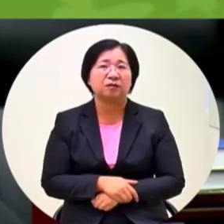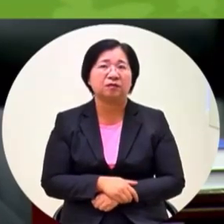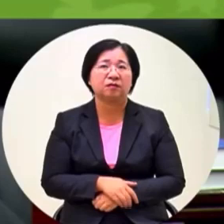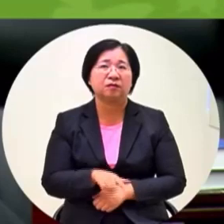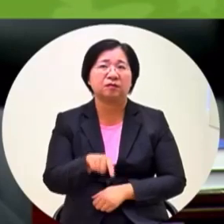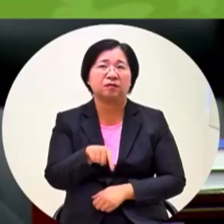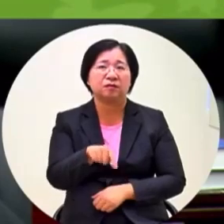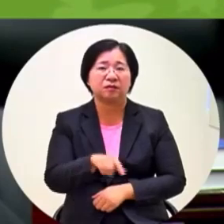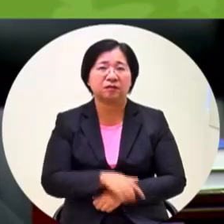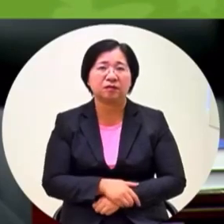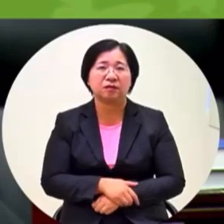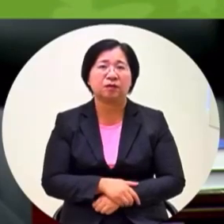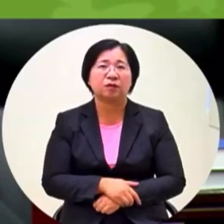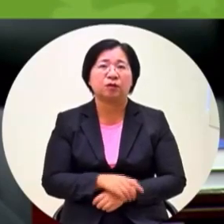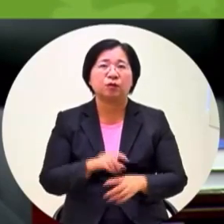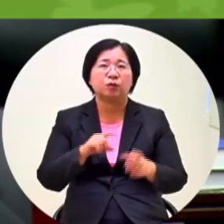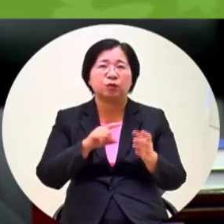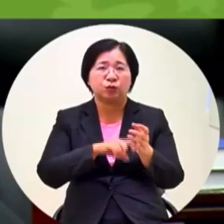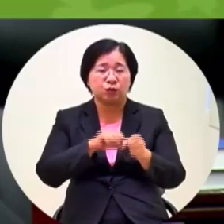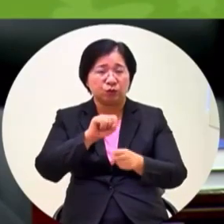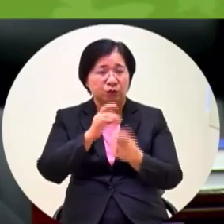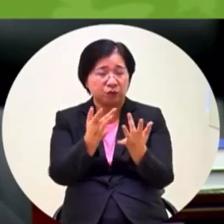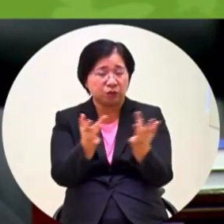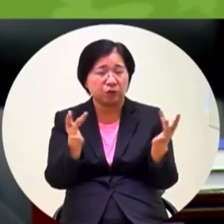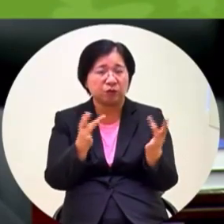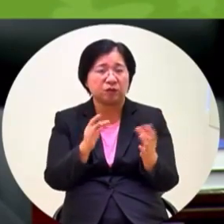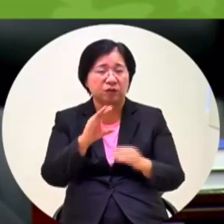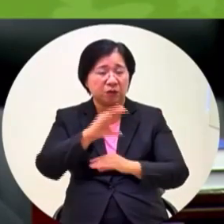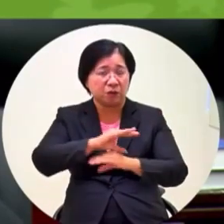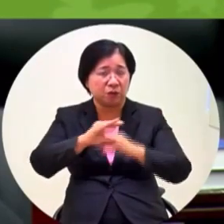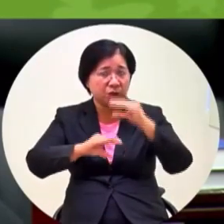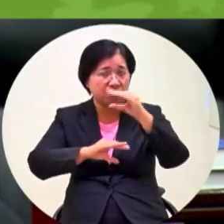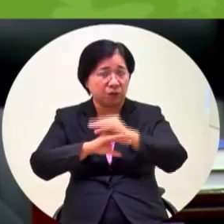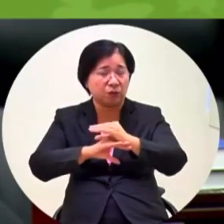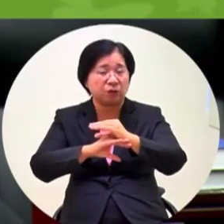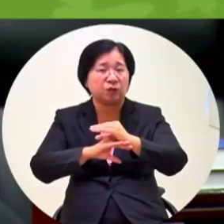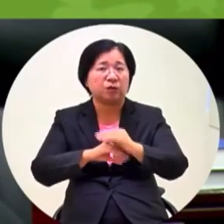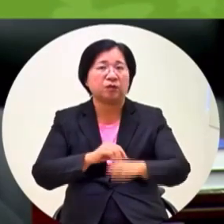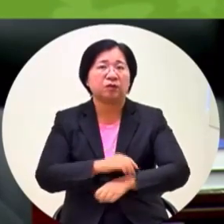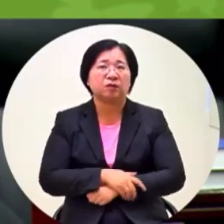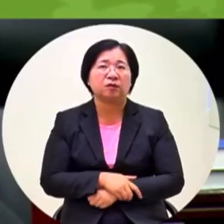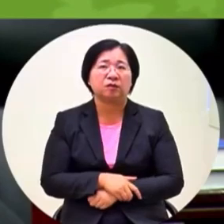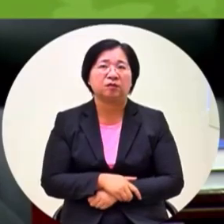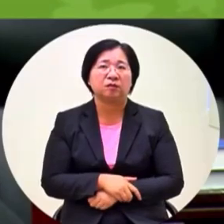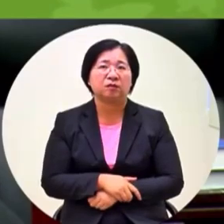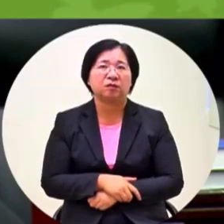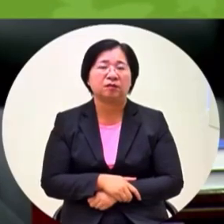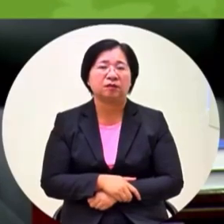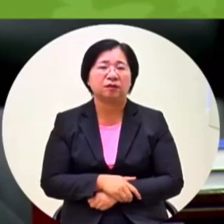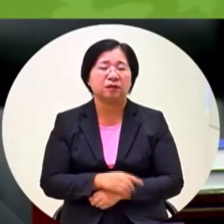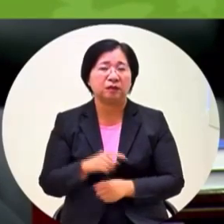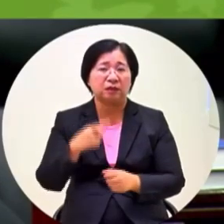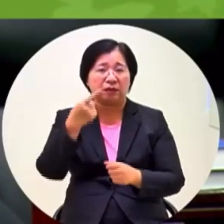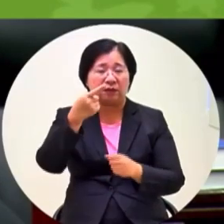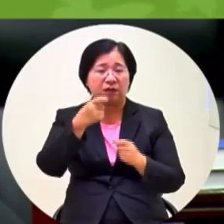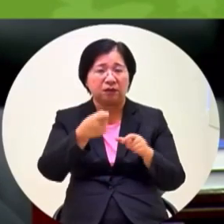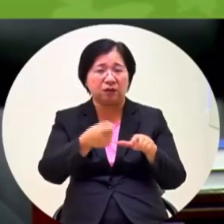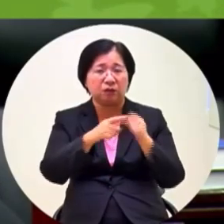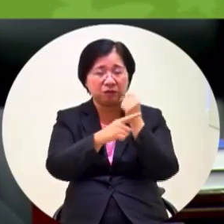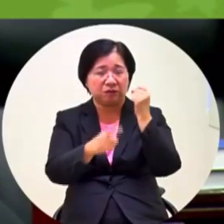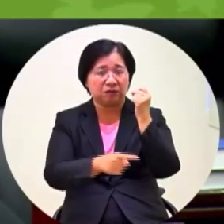桩当中有可能将近啊，咱的一尺的管。一尺的